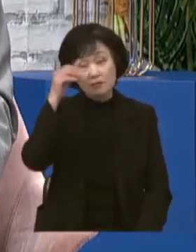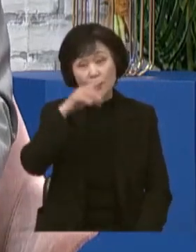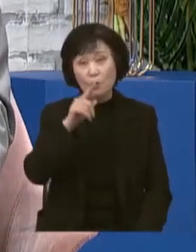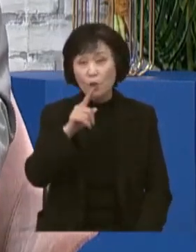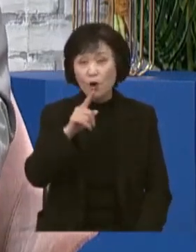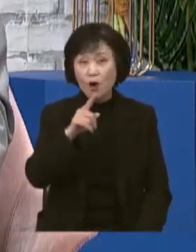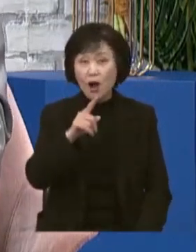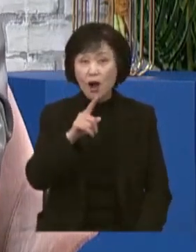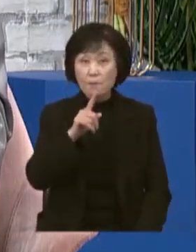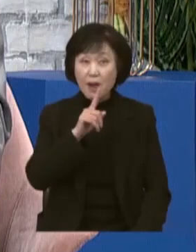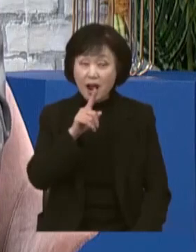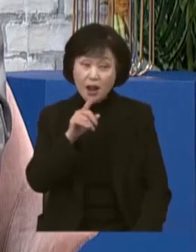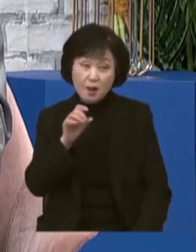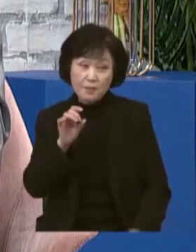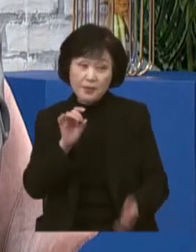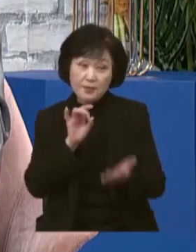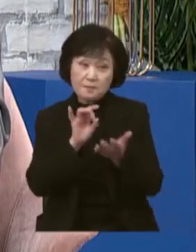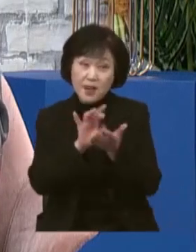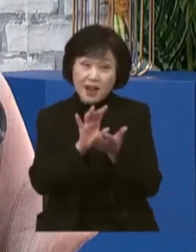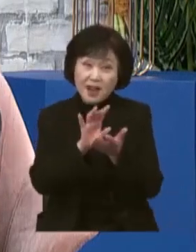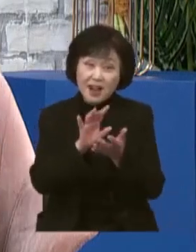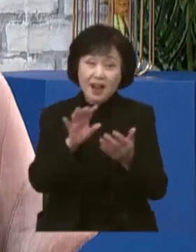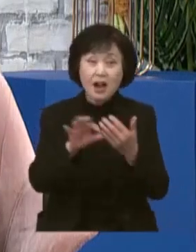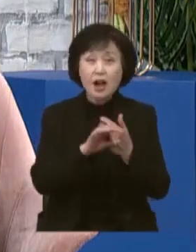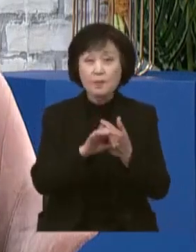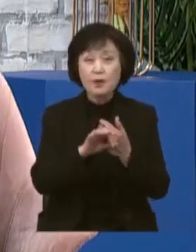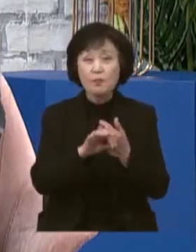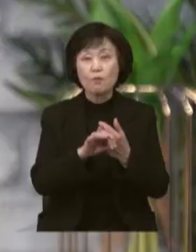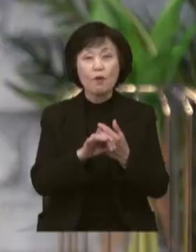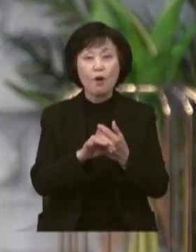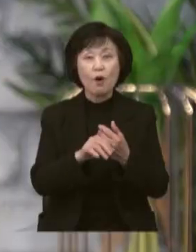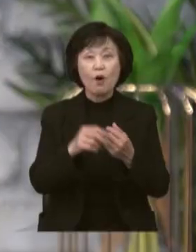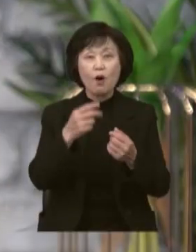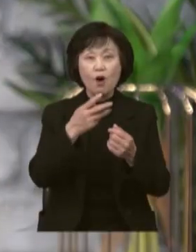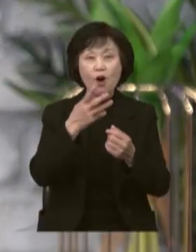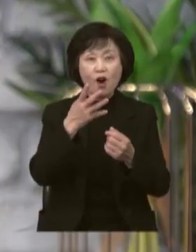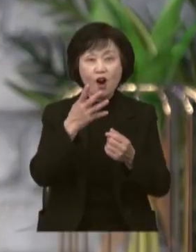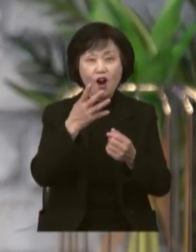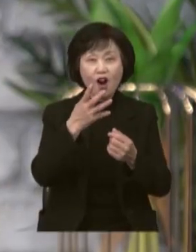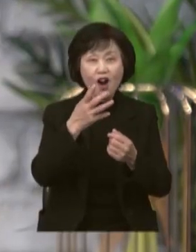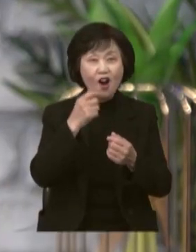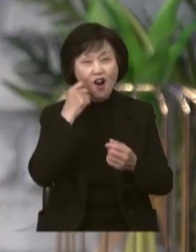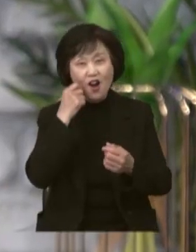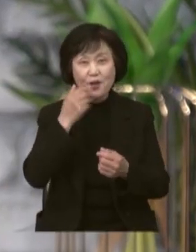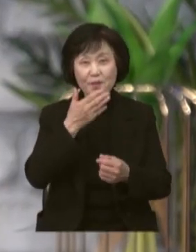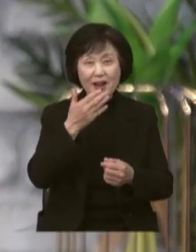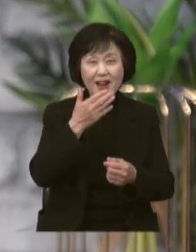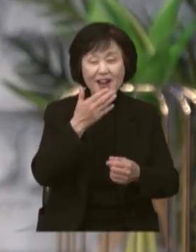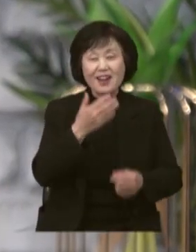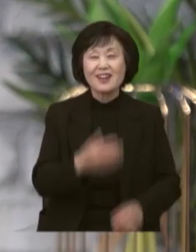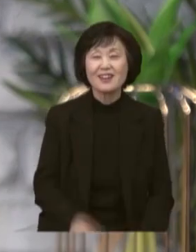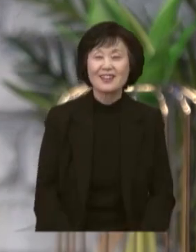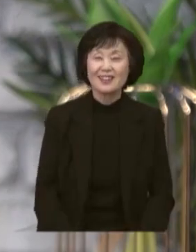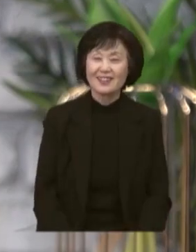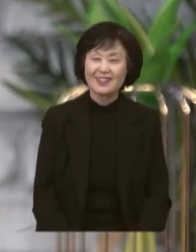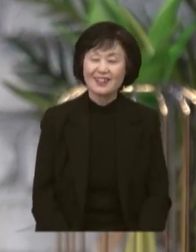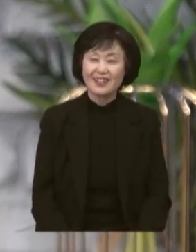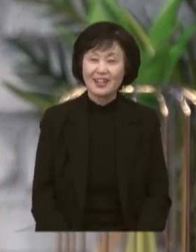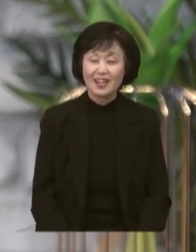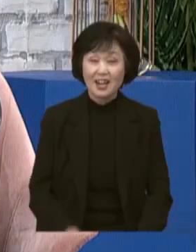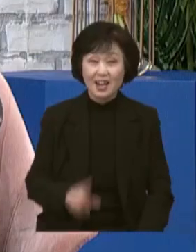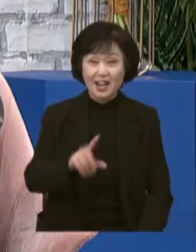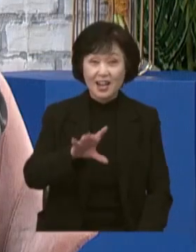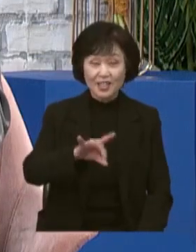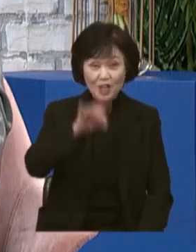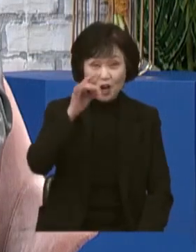코미디계의 원조 얼짱 문영미 권삼이 이렇게 소개했잖아요. 아니 이게 이런 사건이 있어서 그래. 너무 예뻐갖고 어렸을 때 데뷔한